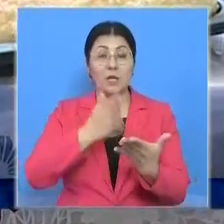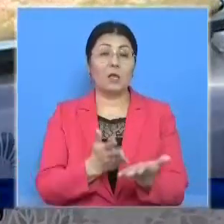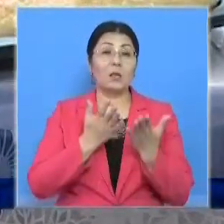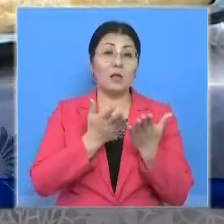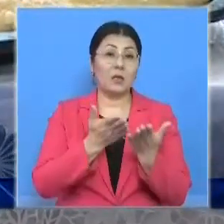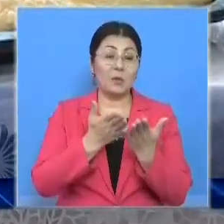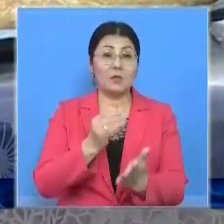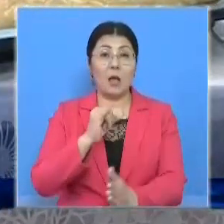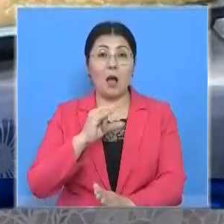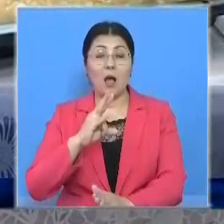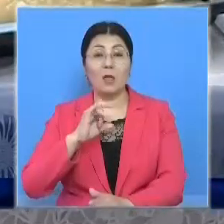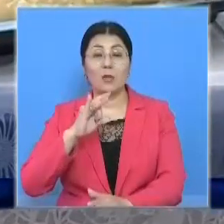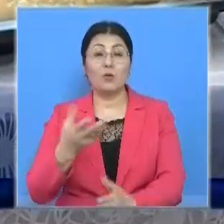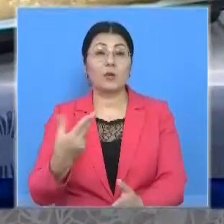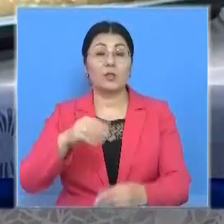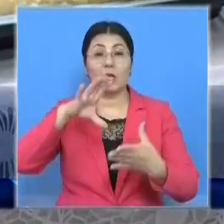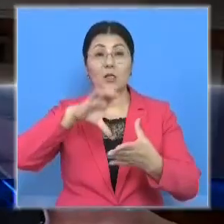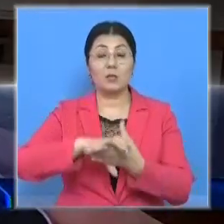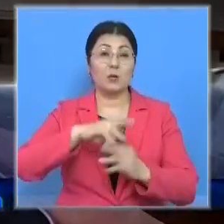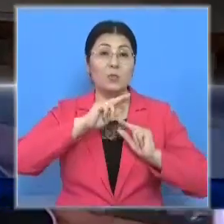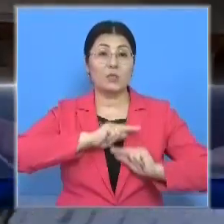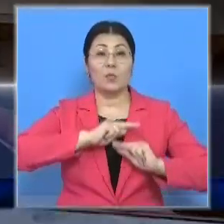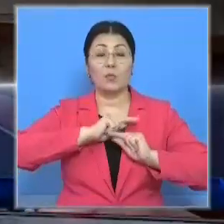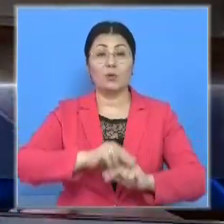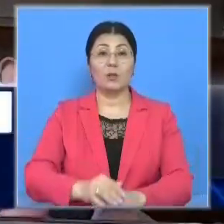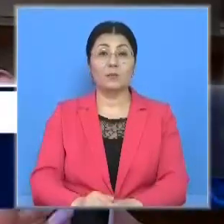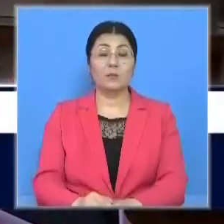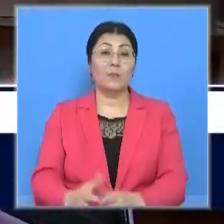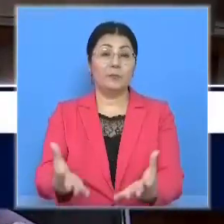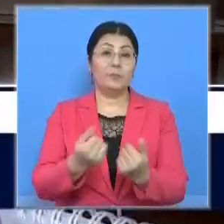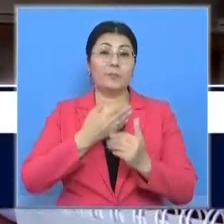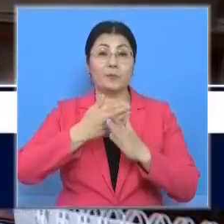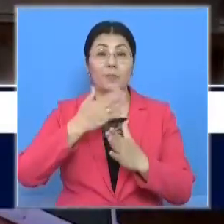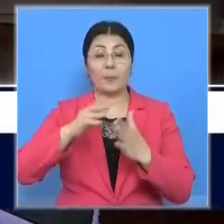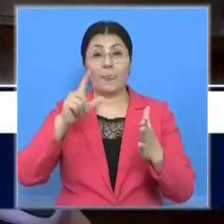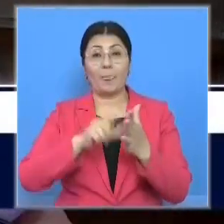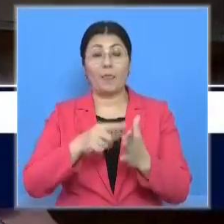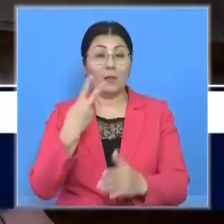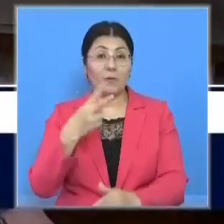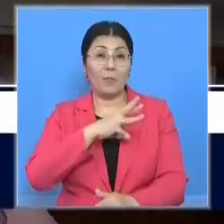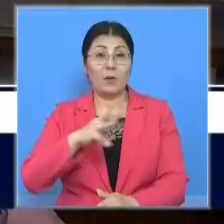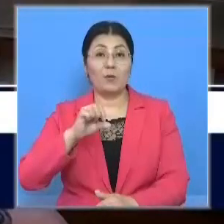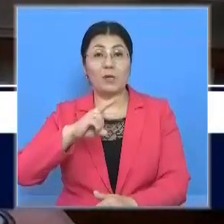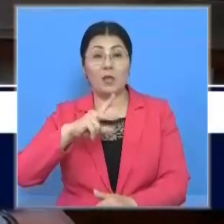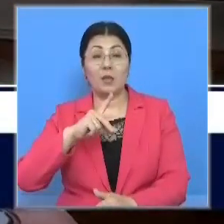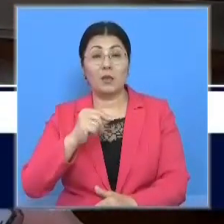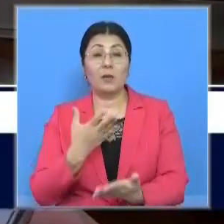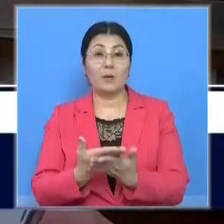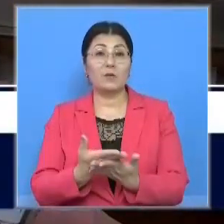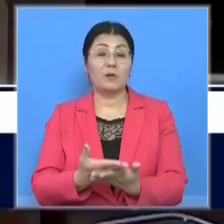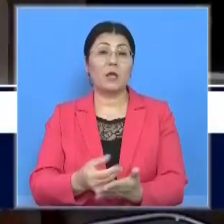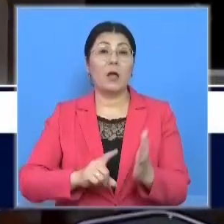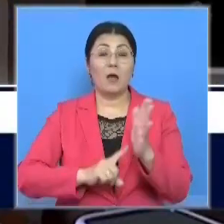предпринимателя Айнур Умитбаевой, где знакомились с ее работой. Взяла кредит на сумму 2 миллиона 800 тысяч тенге. Еще в